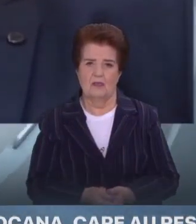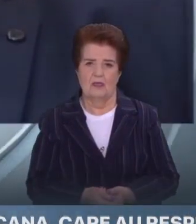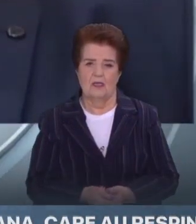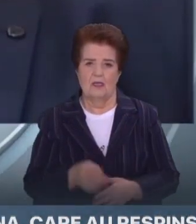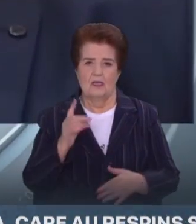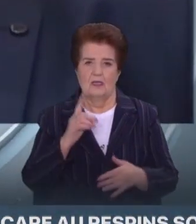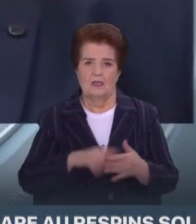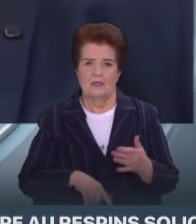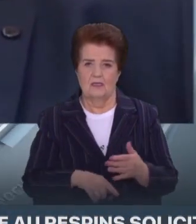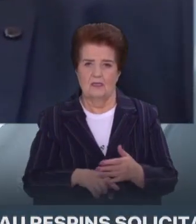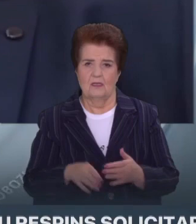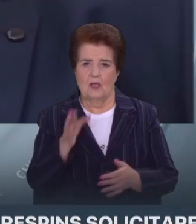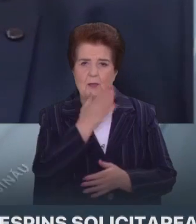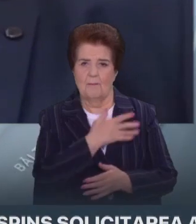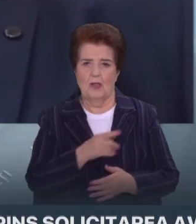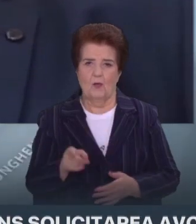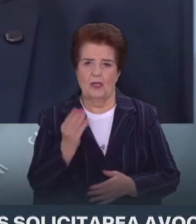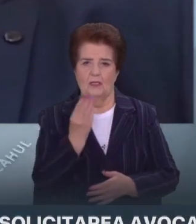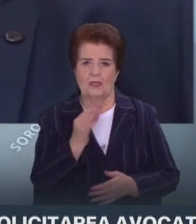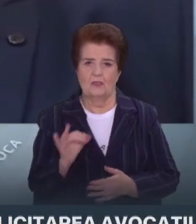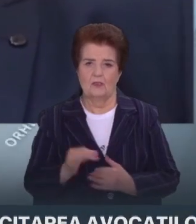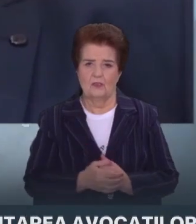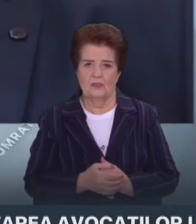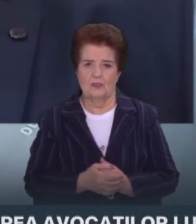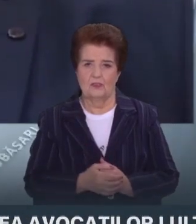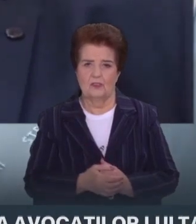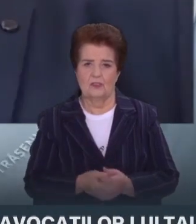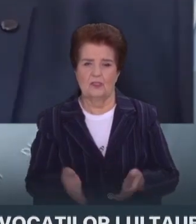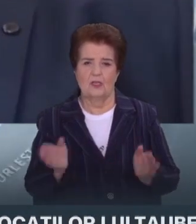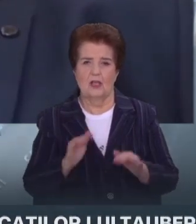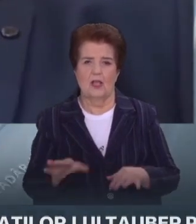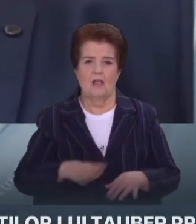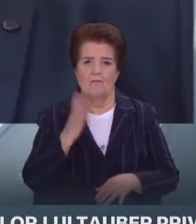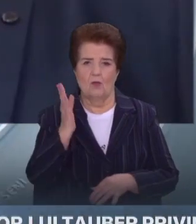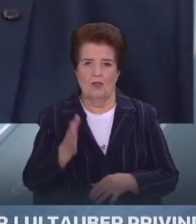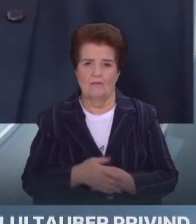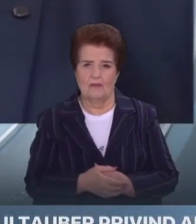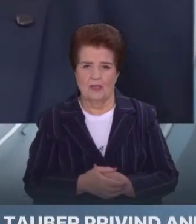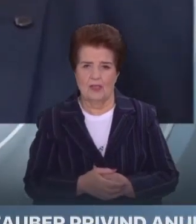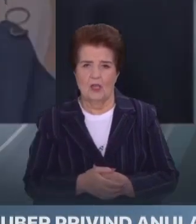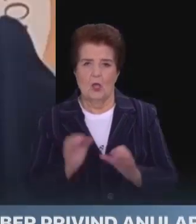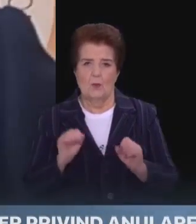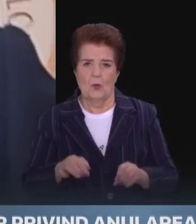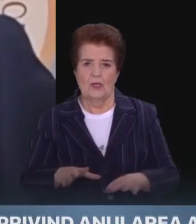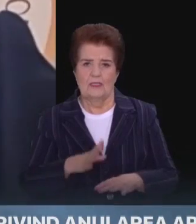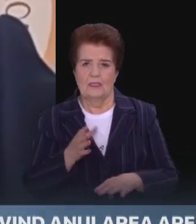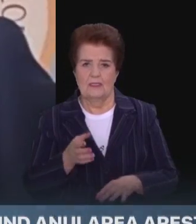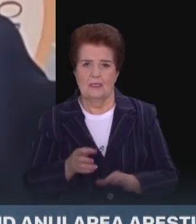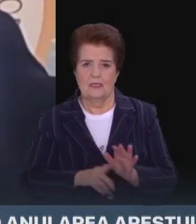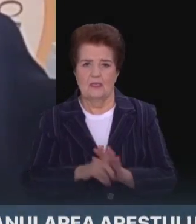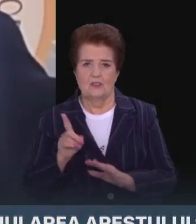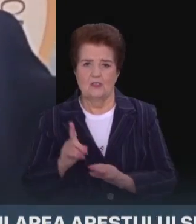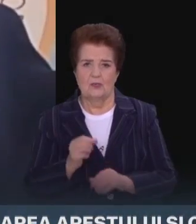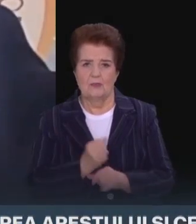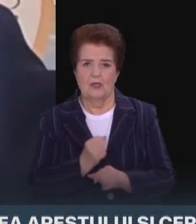Expertă anterioară și enunțat riscurile care pot fi. Pot să înceapă